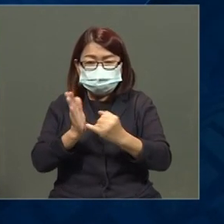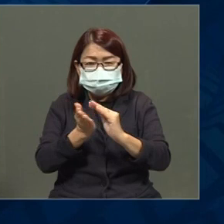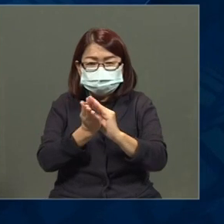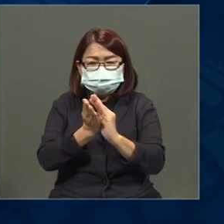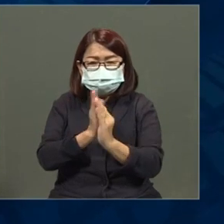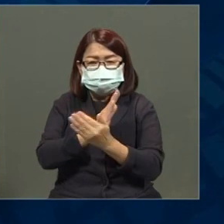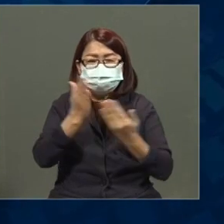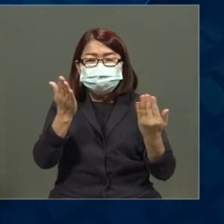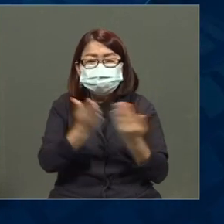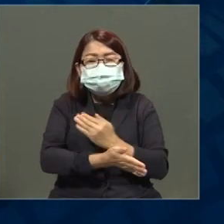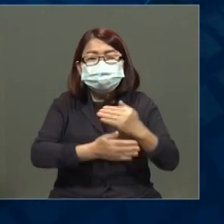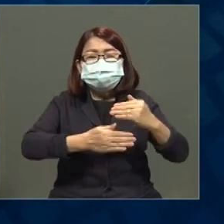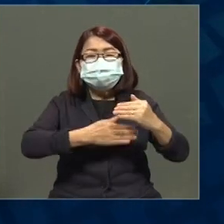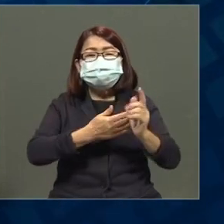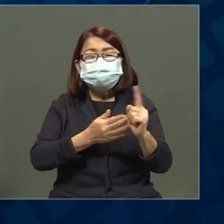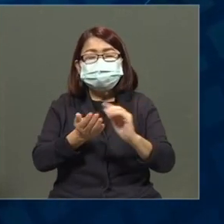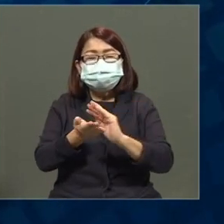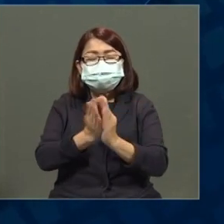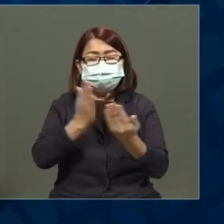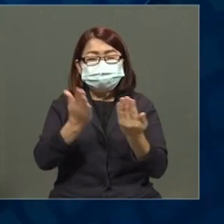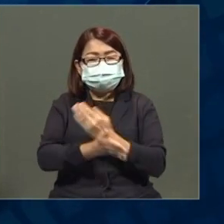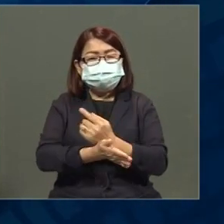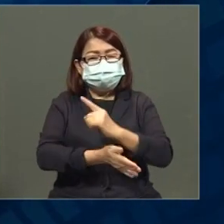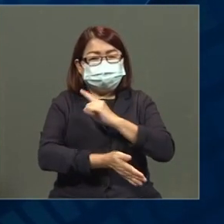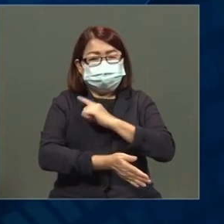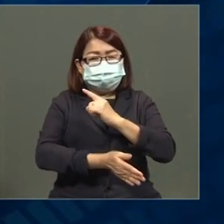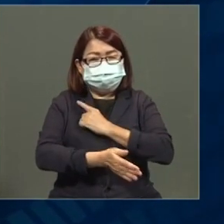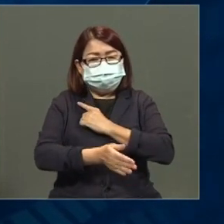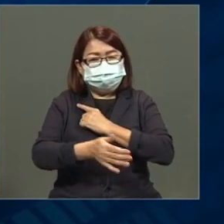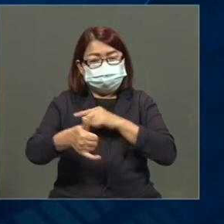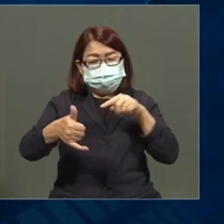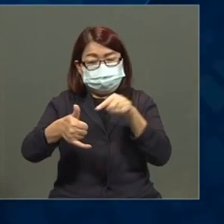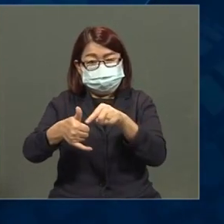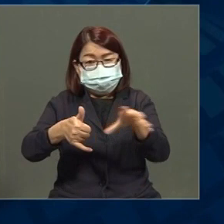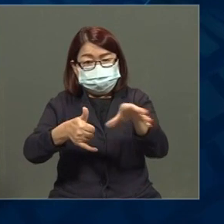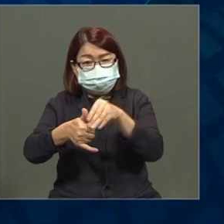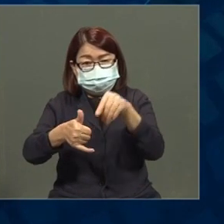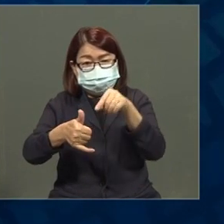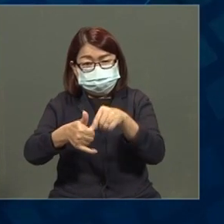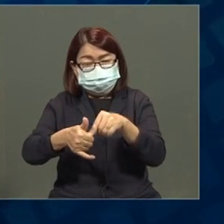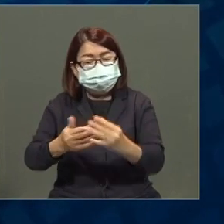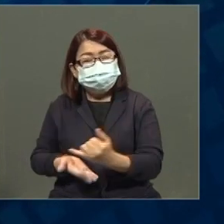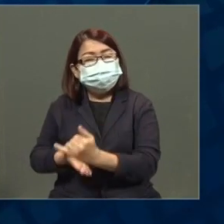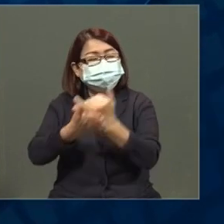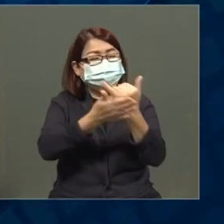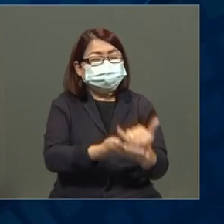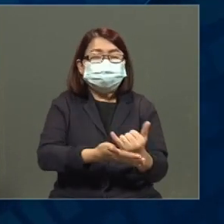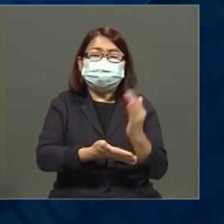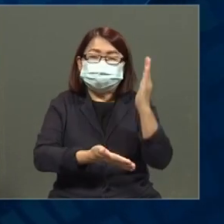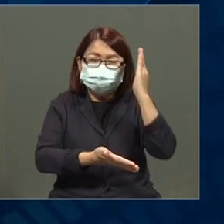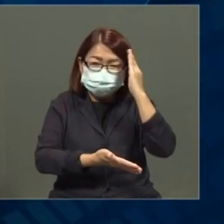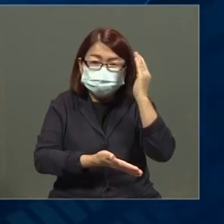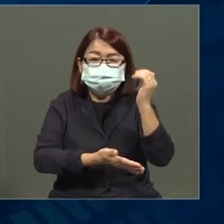ข้าสู่ภาวะที่สามารถที่จะจัดสรรการดูแลผู้ติดเชื้อให้เข้ารับการรักษามีเตียงรองรับนะค